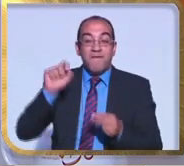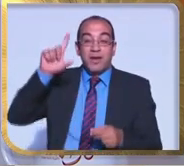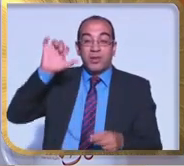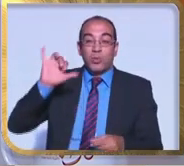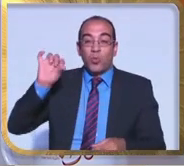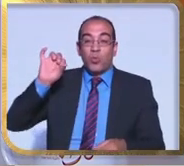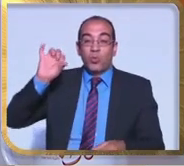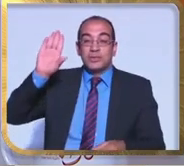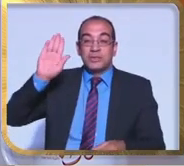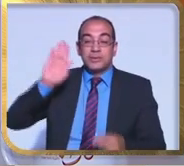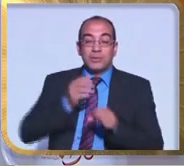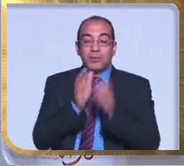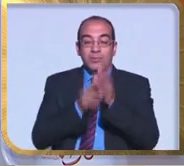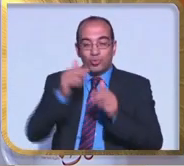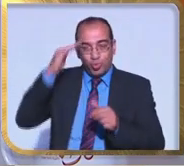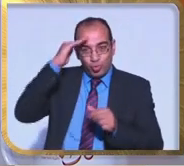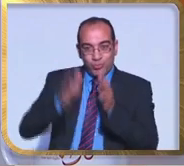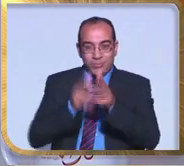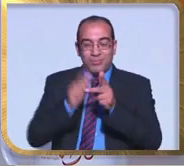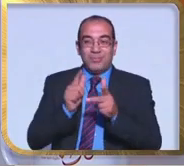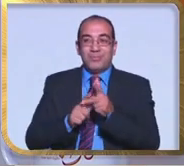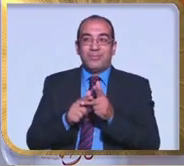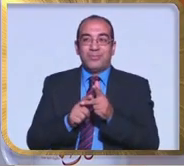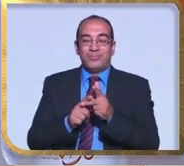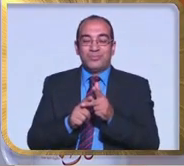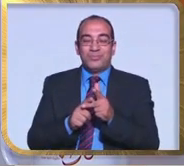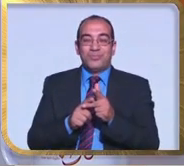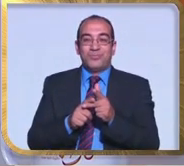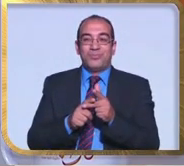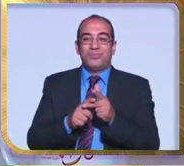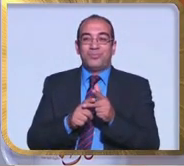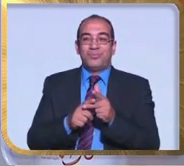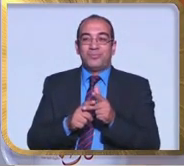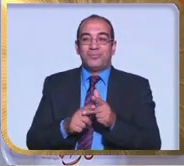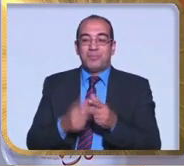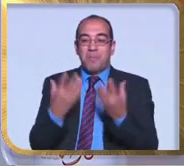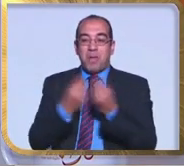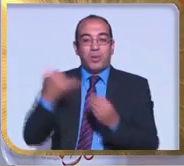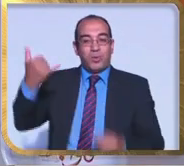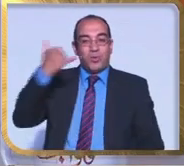الله. اللهم امين. شكرا، شكرا لحضرتك، شكرا جزيلا. معانا